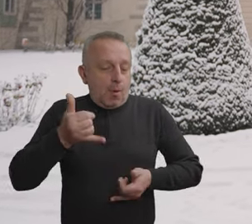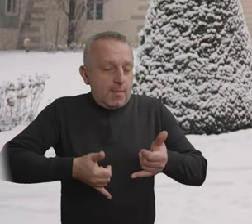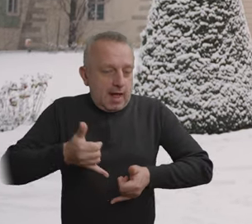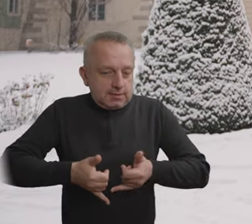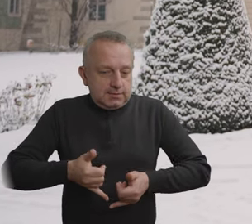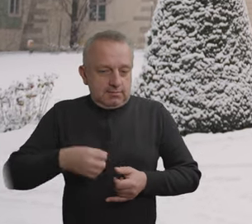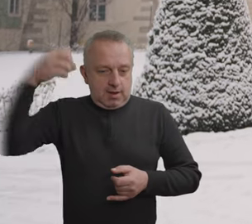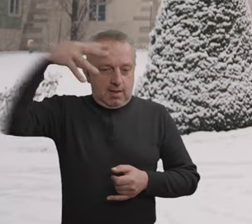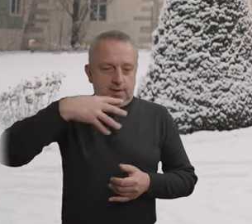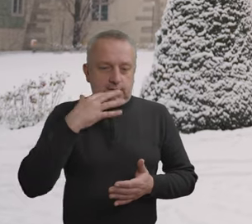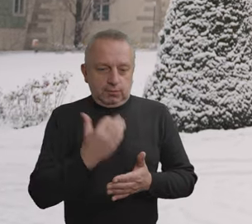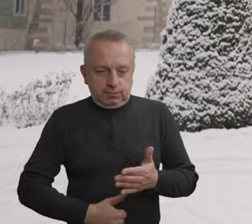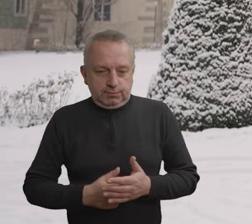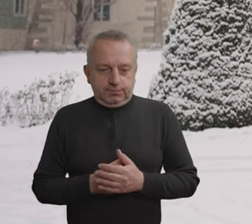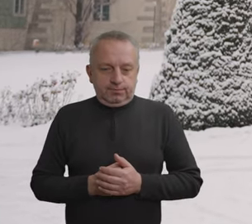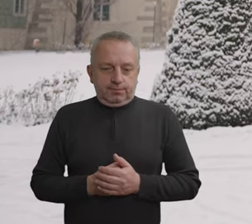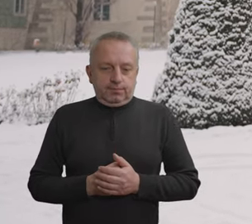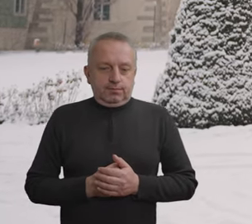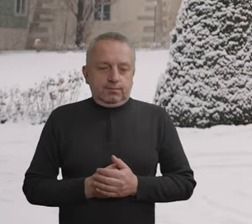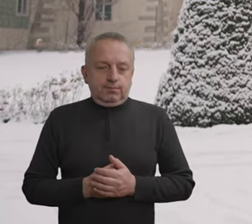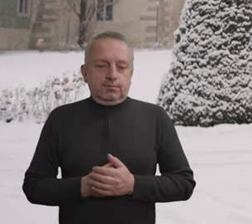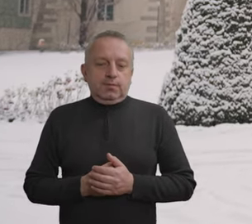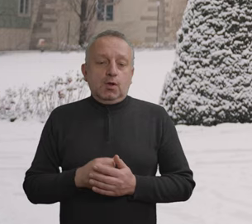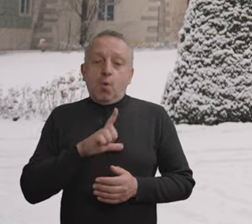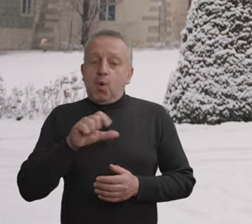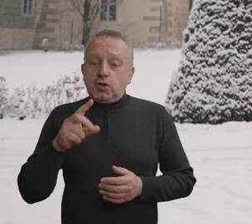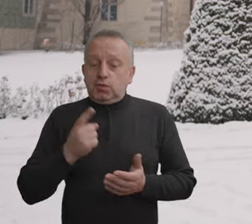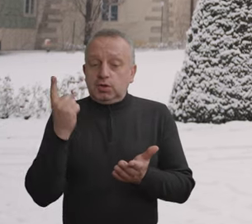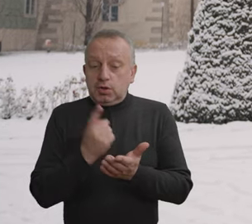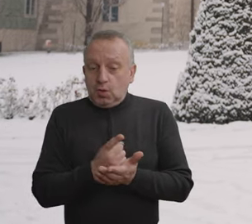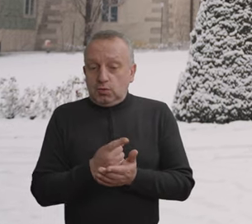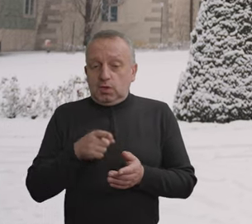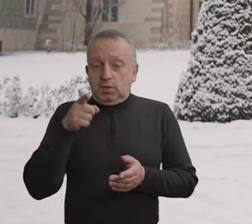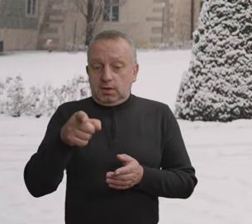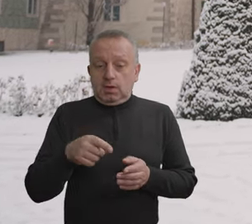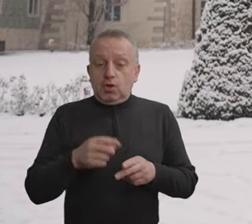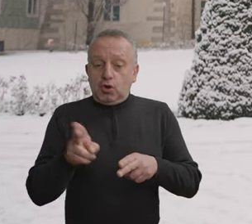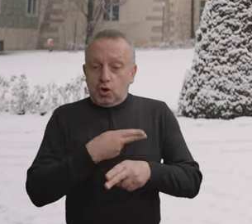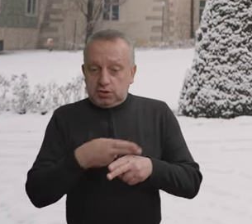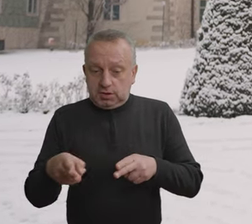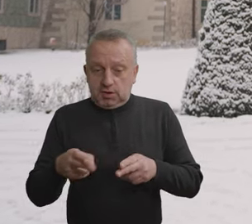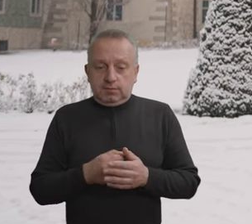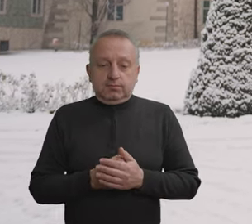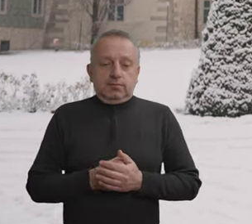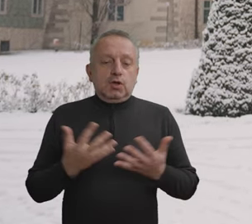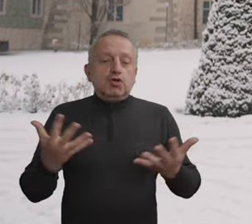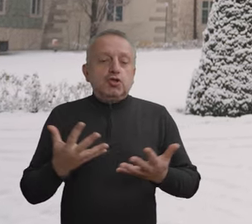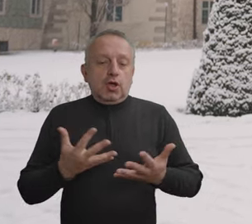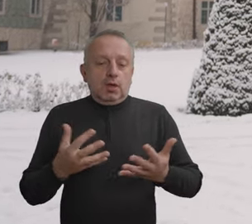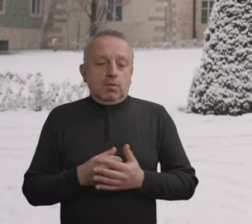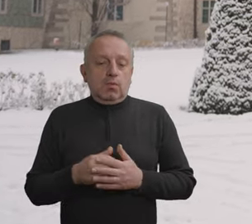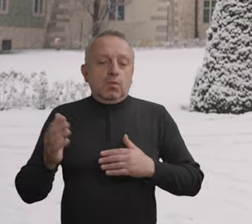podczas operacji. Następnie Ignacy Łukasiewicz udał się do Gorlic, do Krosna,